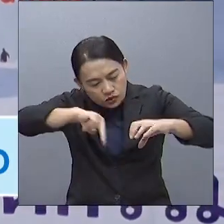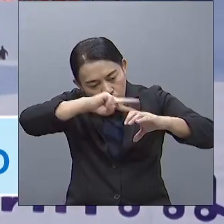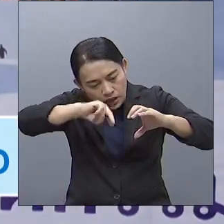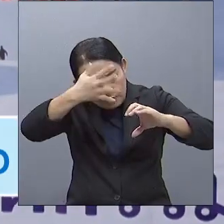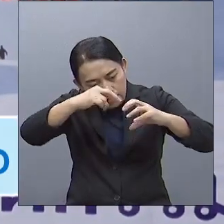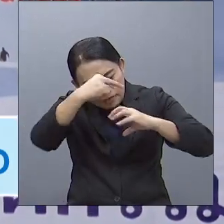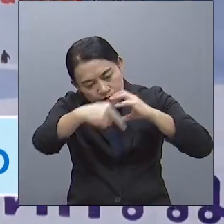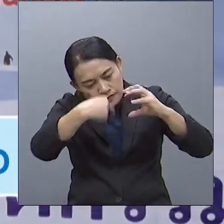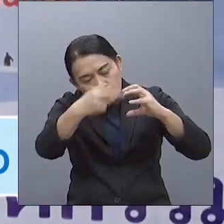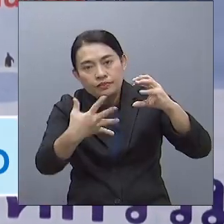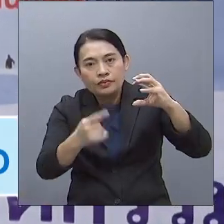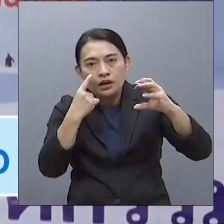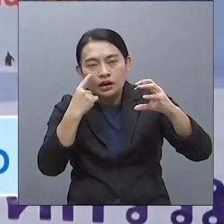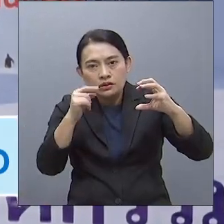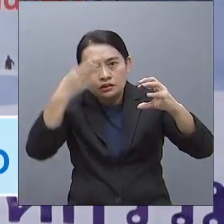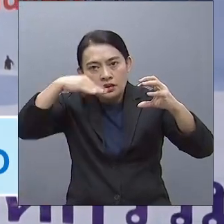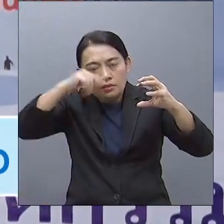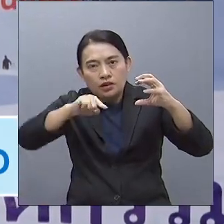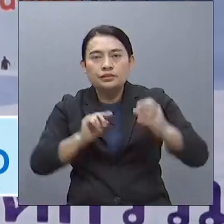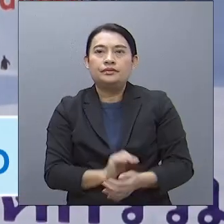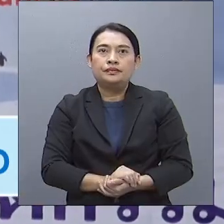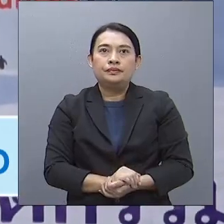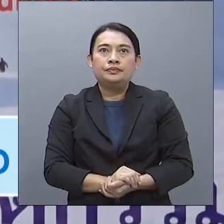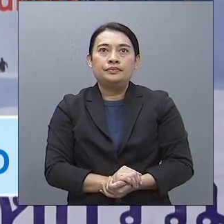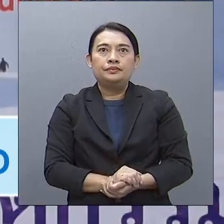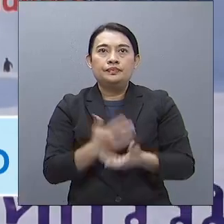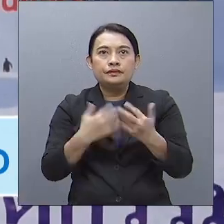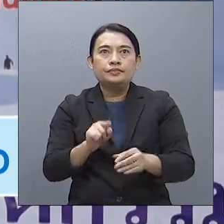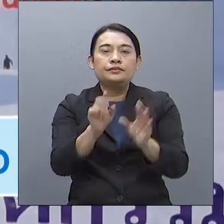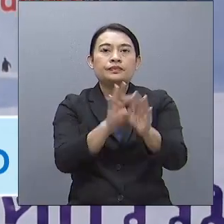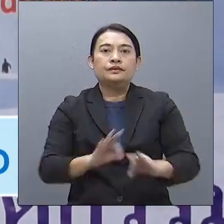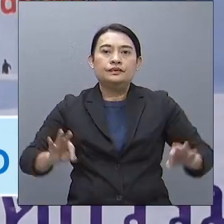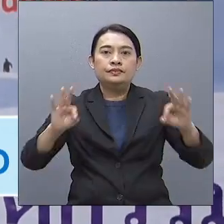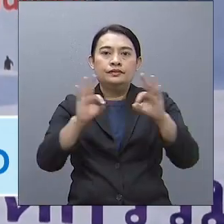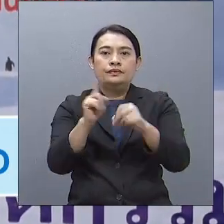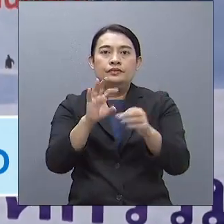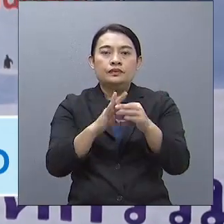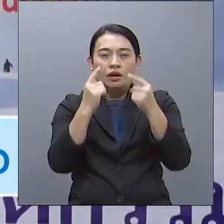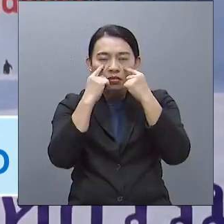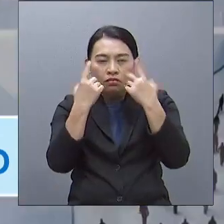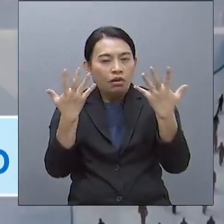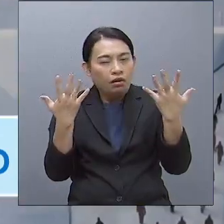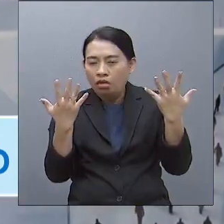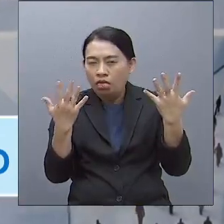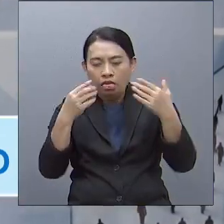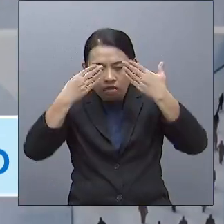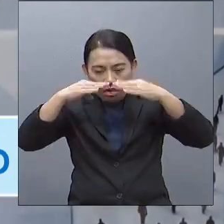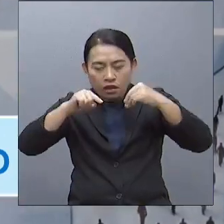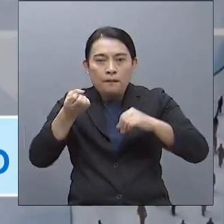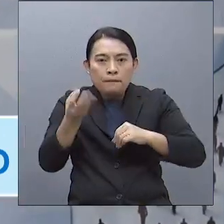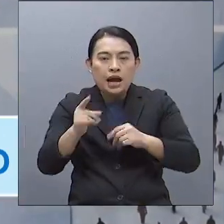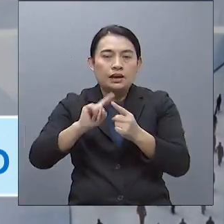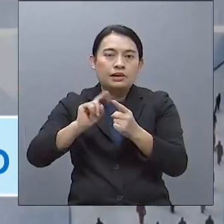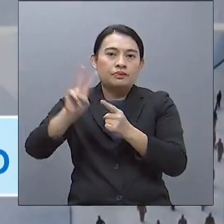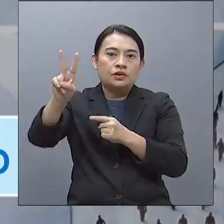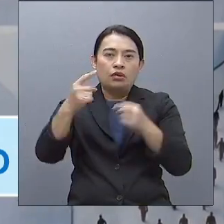ญเสียการมองเห็นมากที่สุดโดยโรคต้อหินนี้พบว่าเป็นสาเหตุสำคัญของการสูญเสียการมองเห็นมากเป็นอันดับ2รองจ